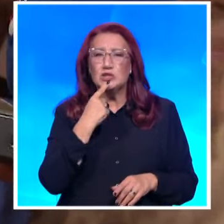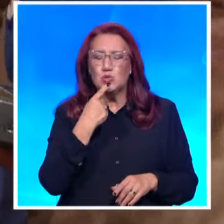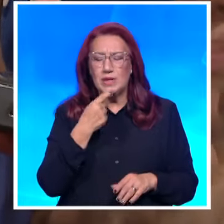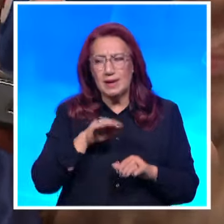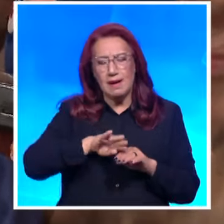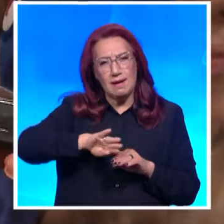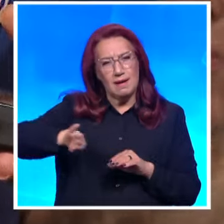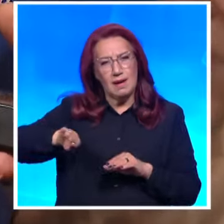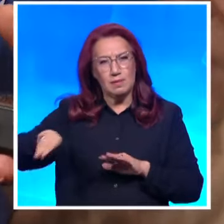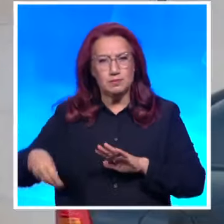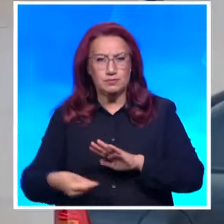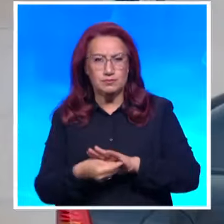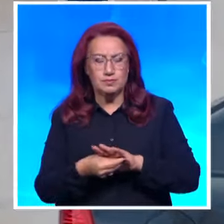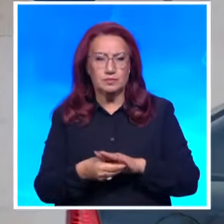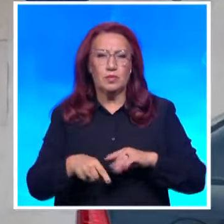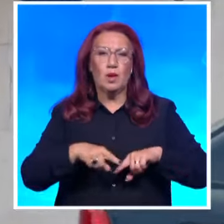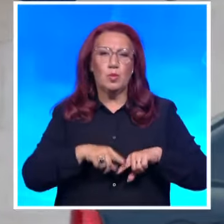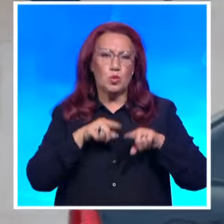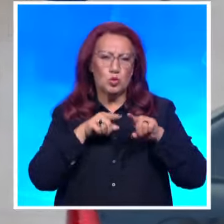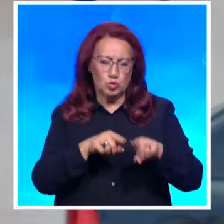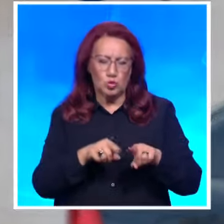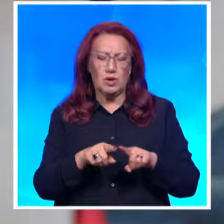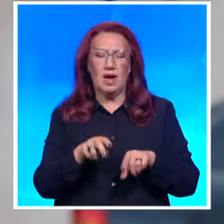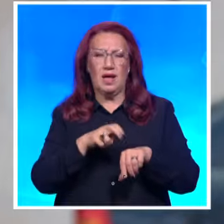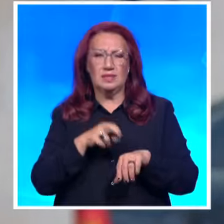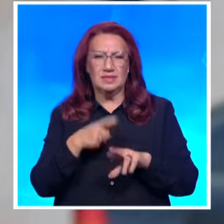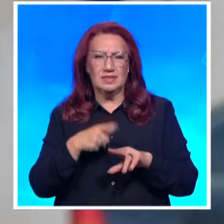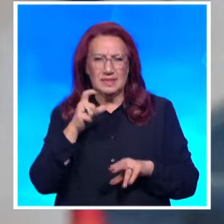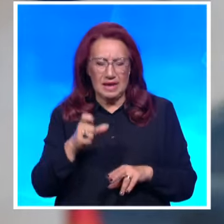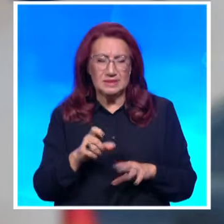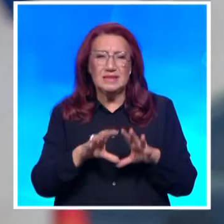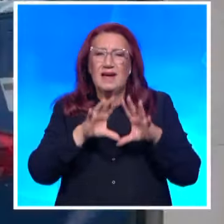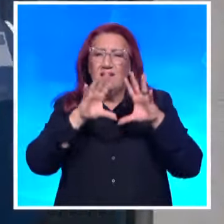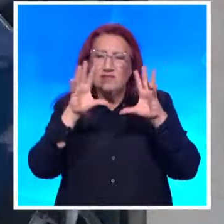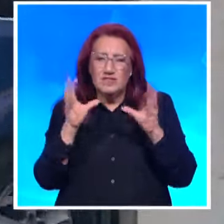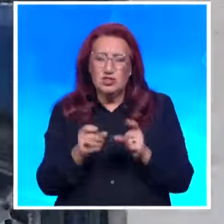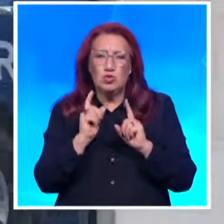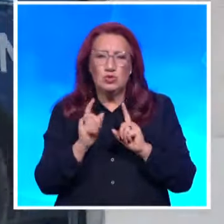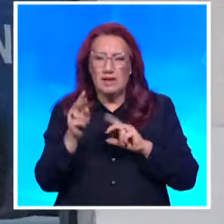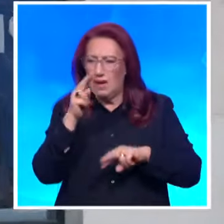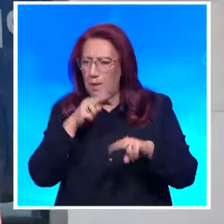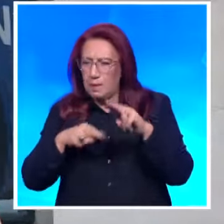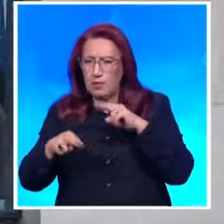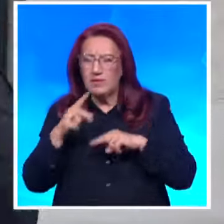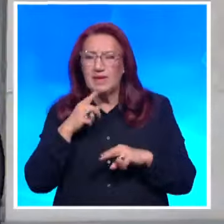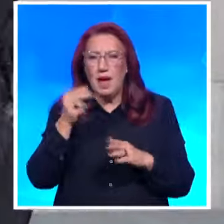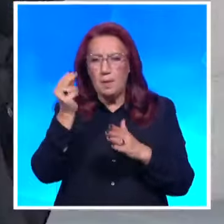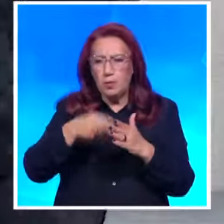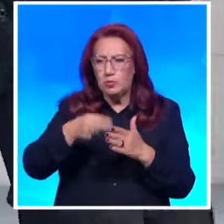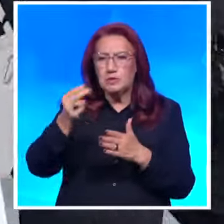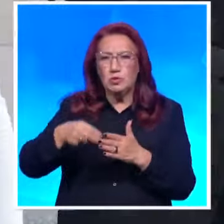настрани, прокуратурата, службите, ДАНС, всичко, което беше впрегнато да погледне всеки един подпис, който сме